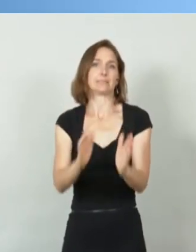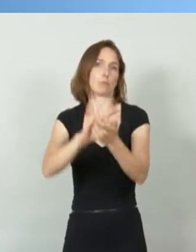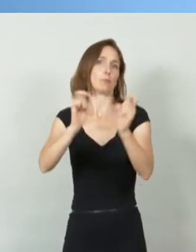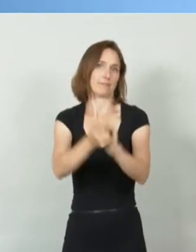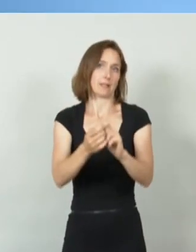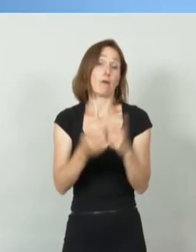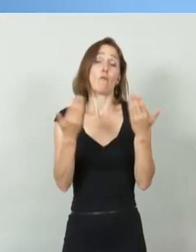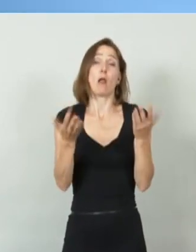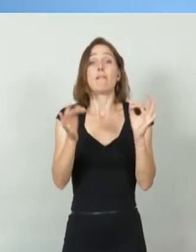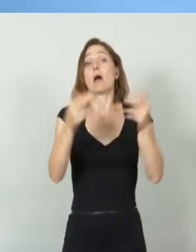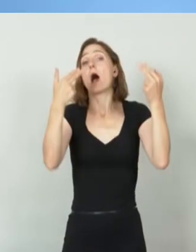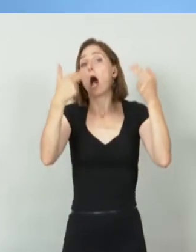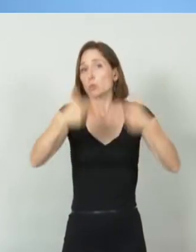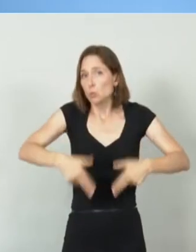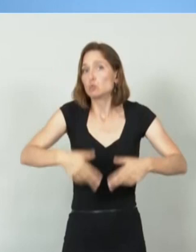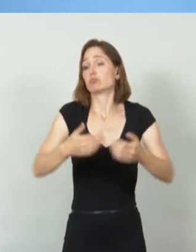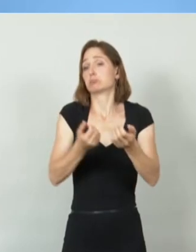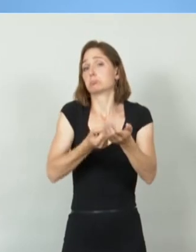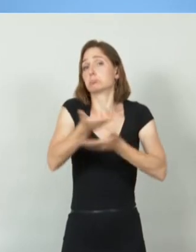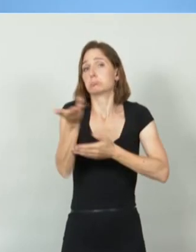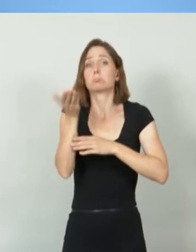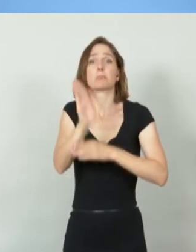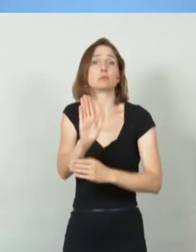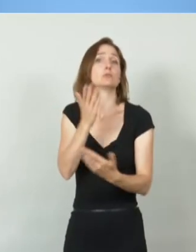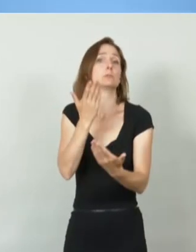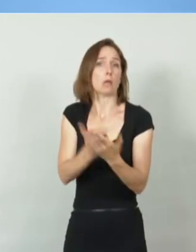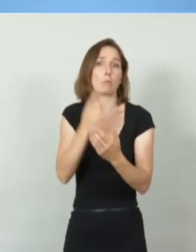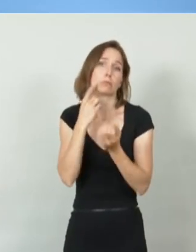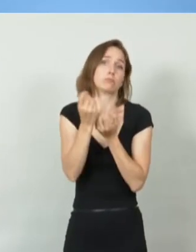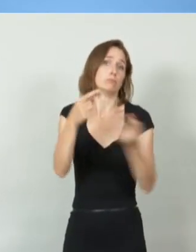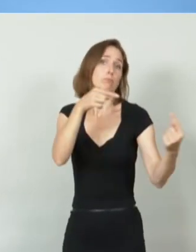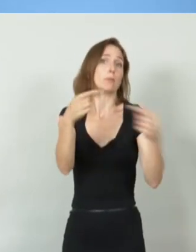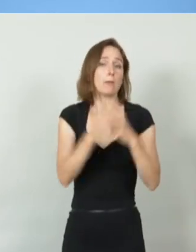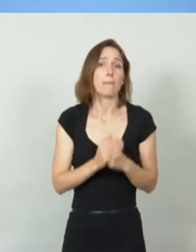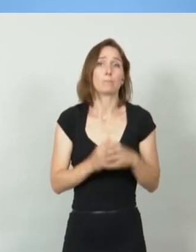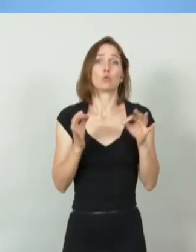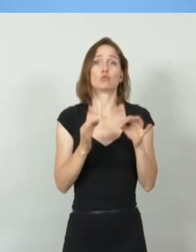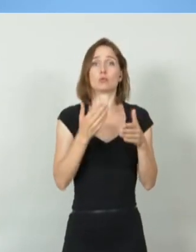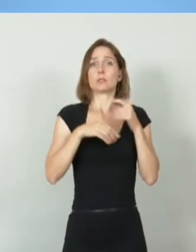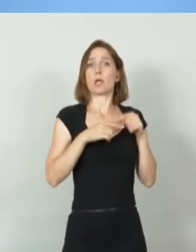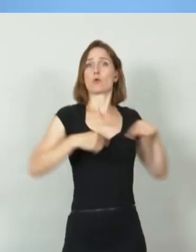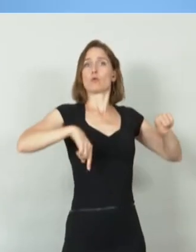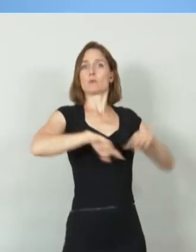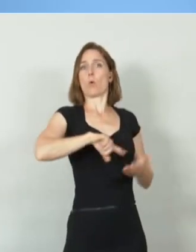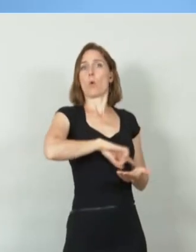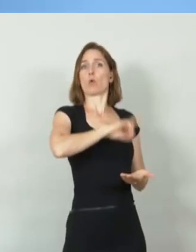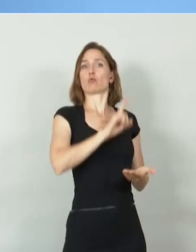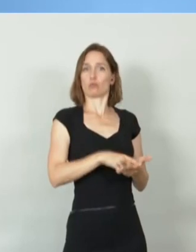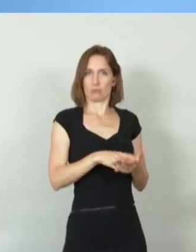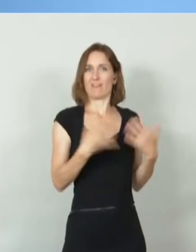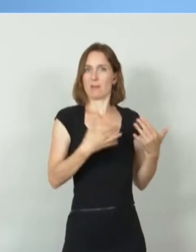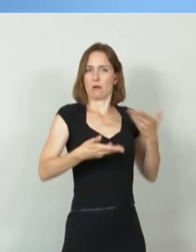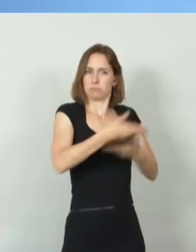en introduction du débat en rappelant donc la commission ressources a fait l'objet d'un compte-rendu ou de nombreux points ont été